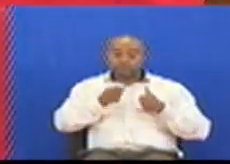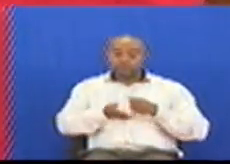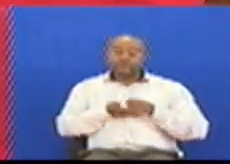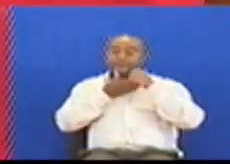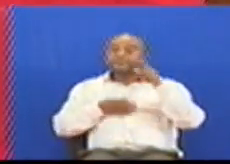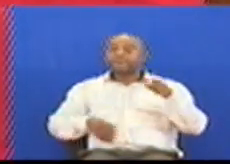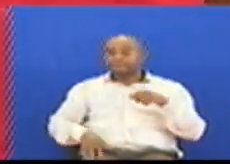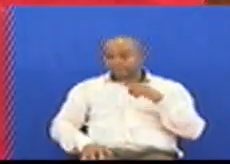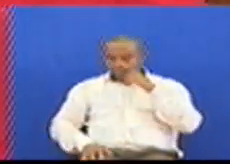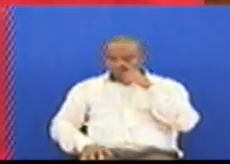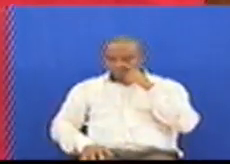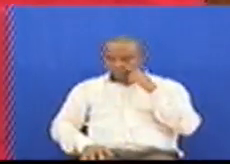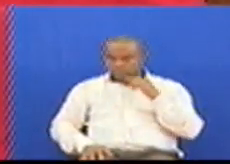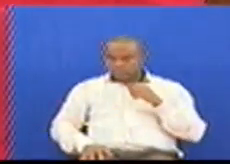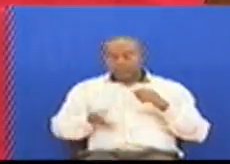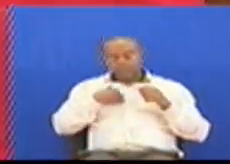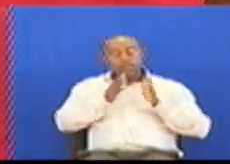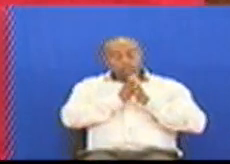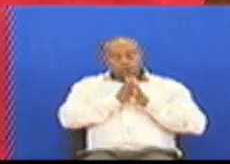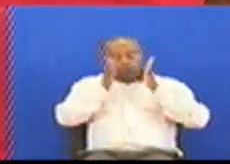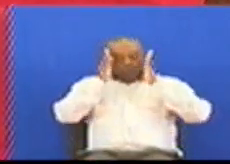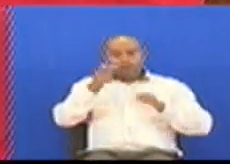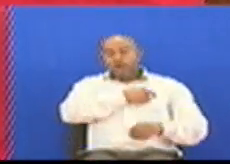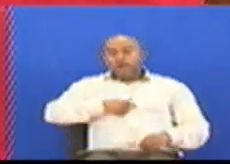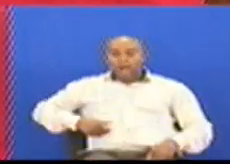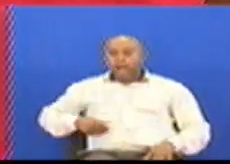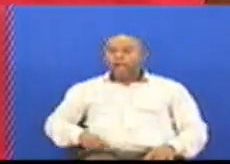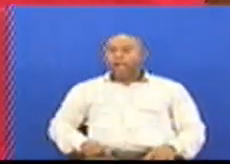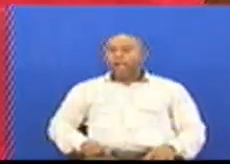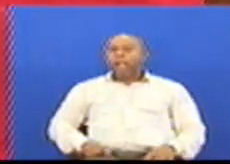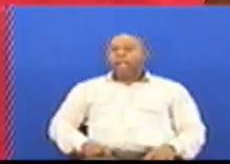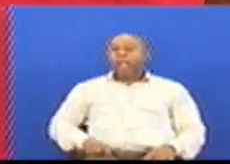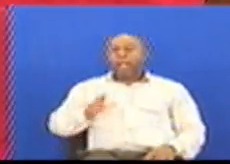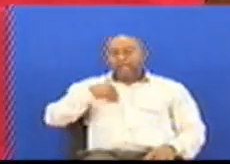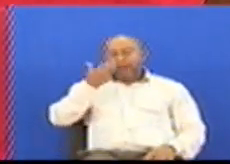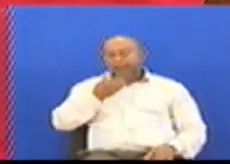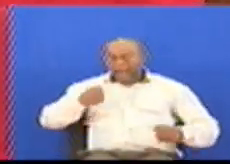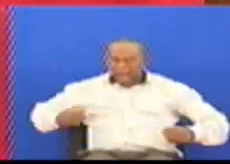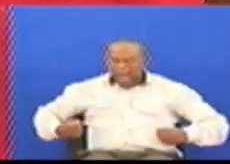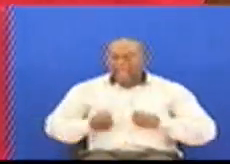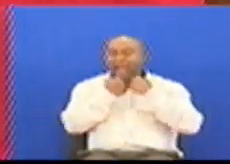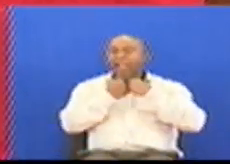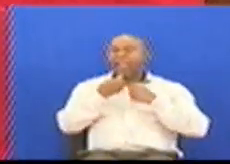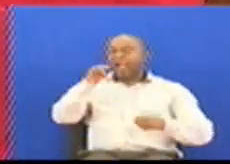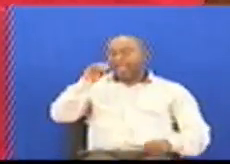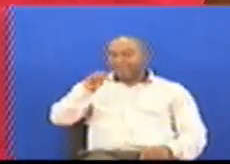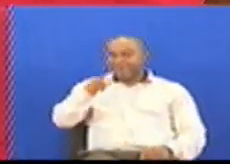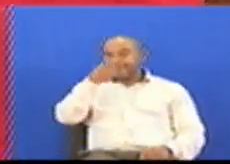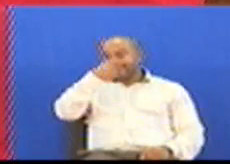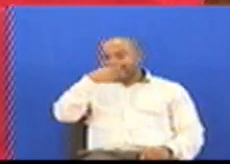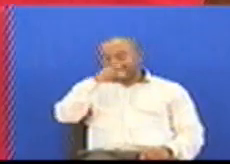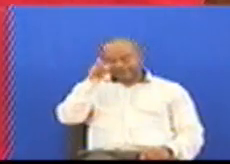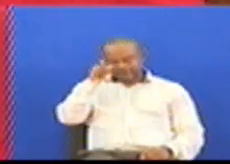utusaidie kwenye eneo hilo. Nimshukuru sana Mheshimiwa Rais. Baada ya ajali ya MV Nyerere pale Ukala,